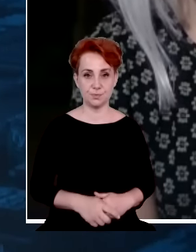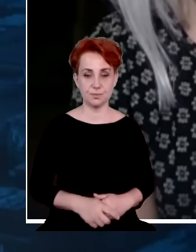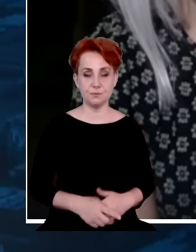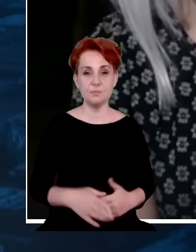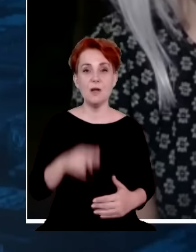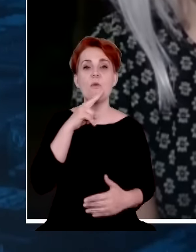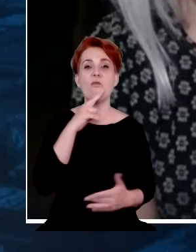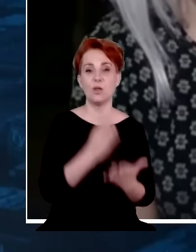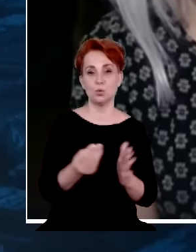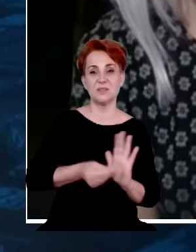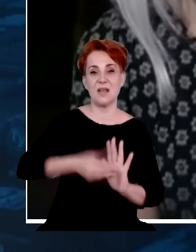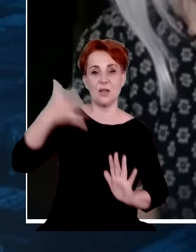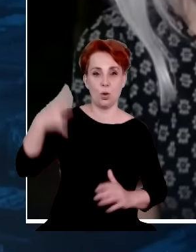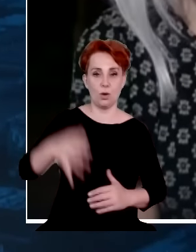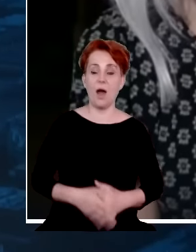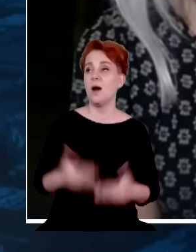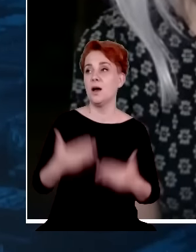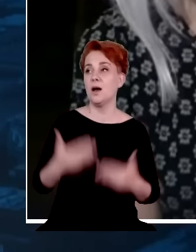za droga